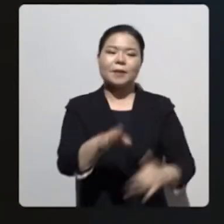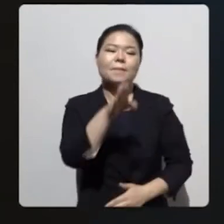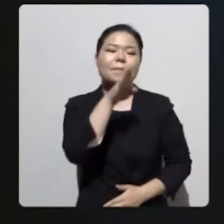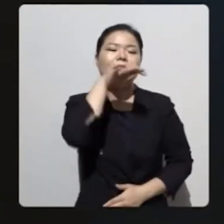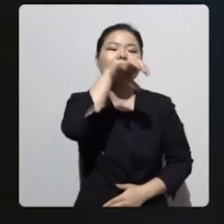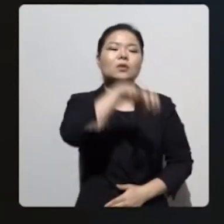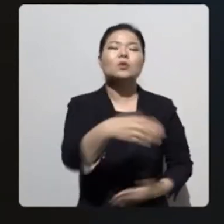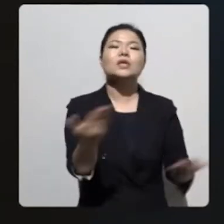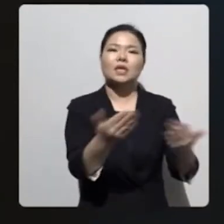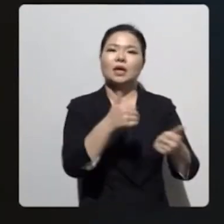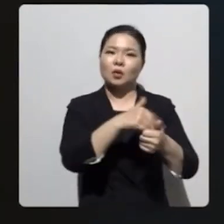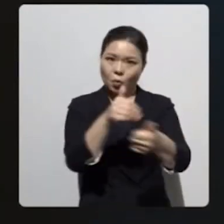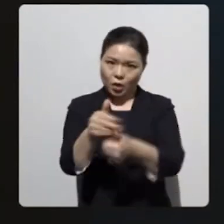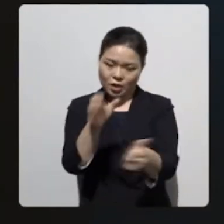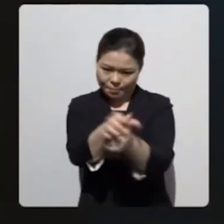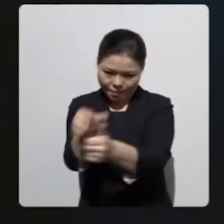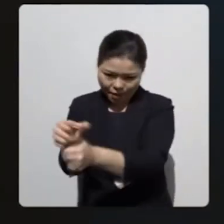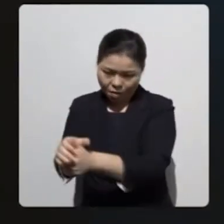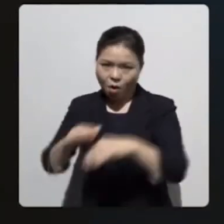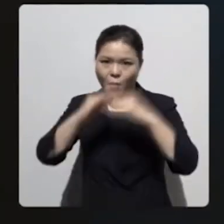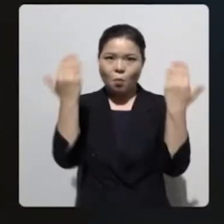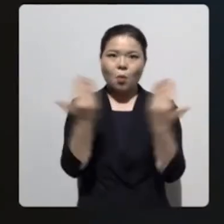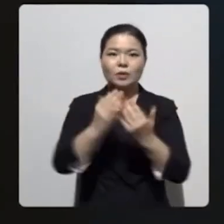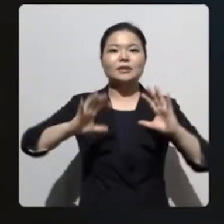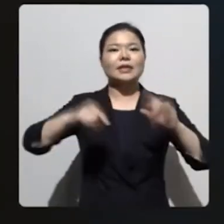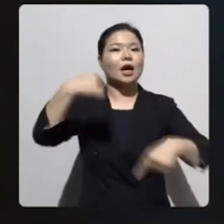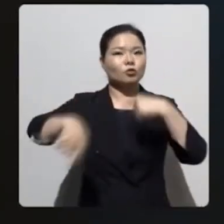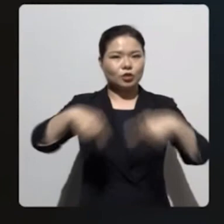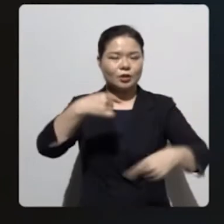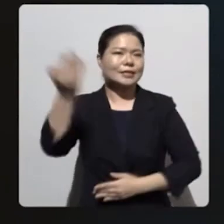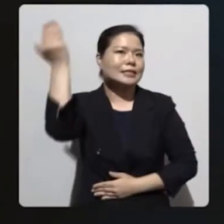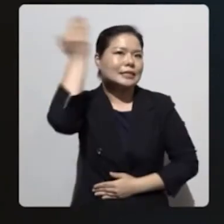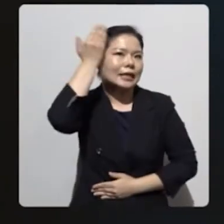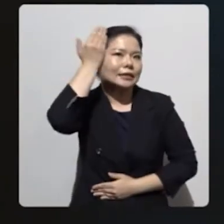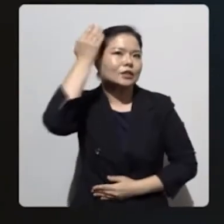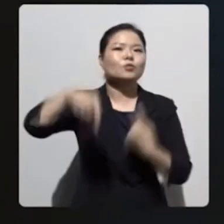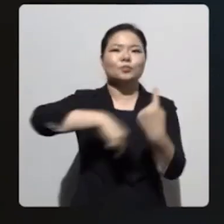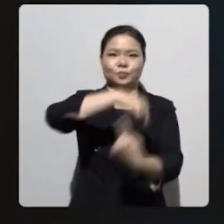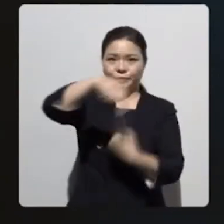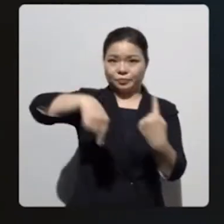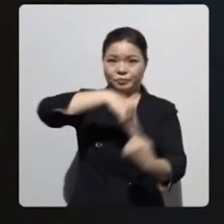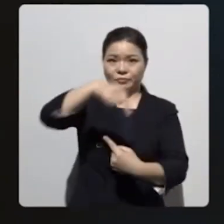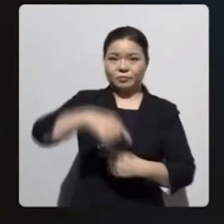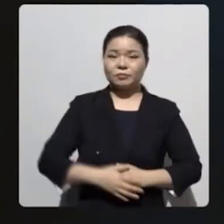임명하고 모든 국정을 상식적으로 운영하겠습니다.